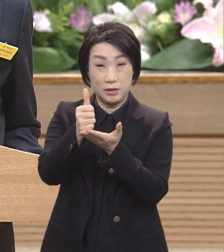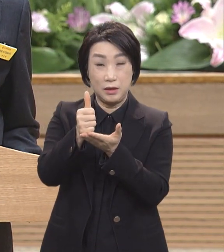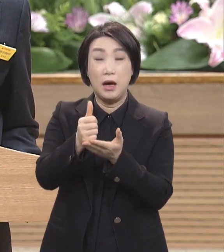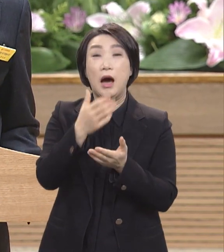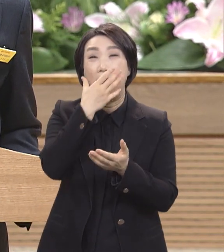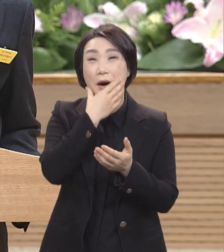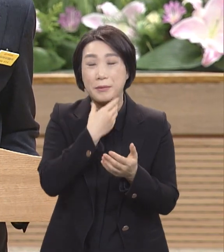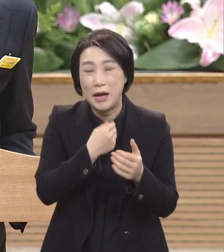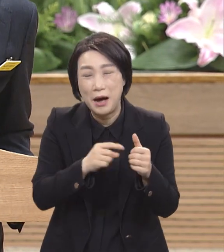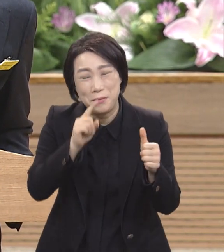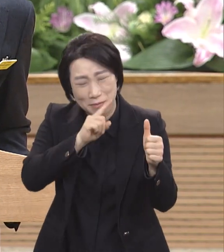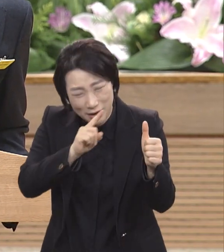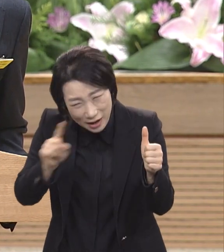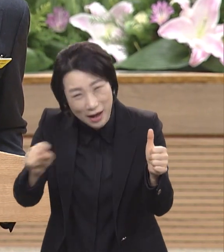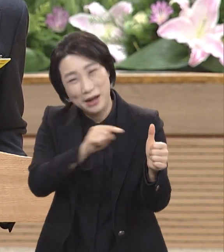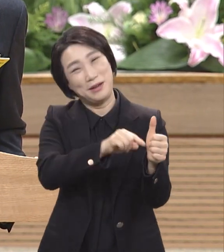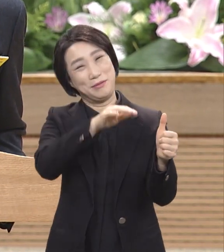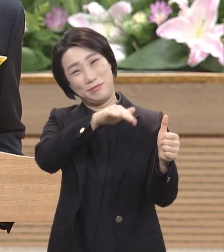아브라함아